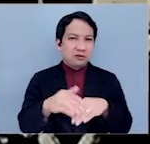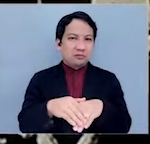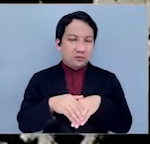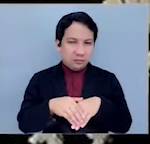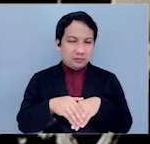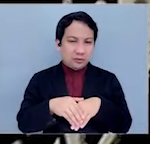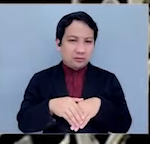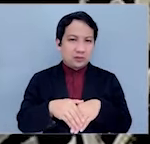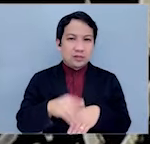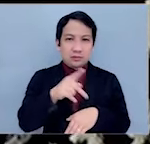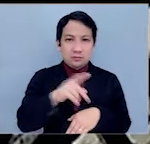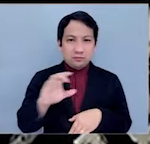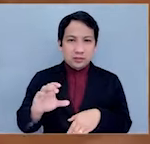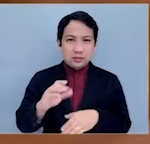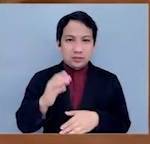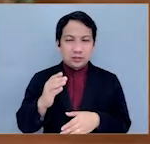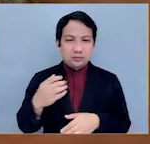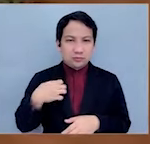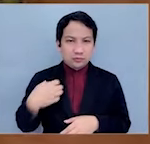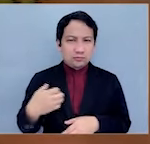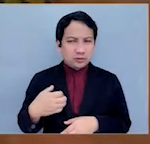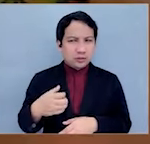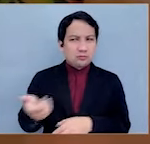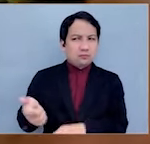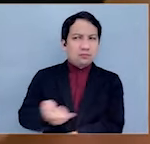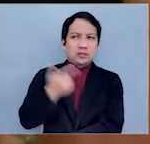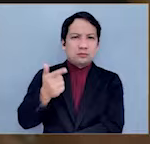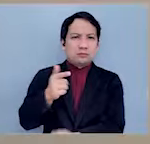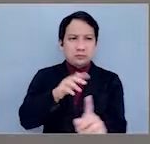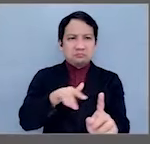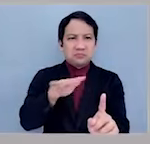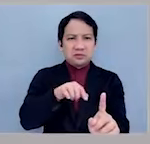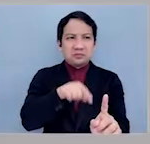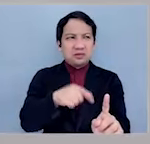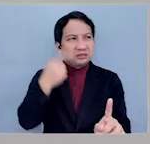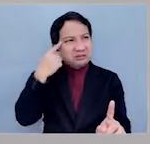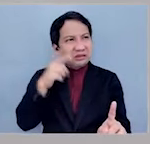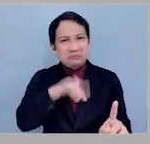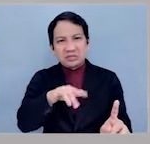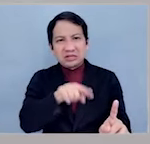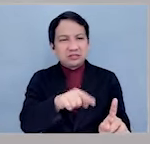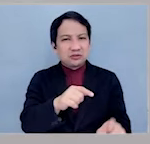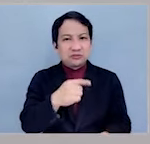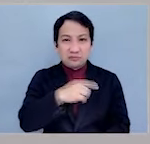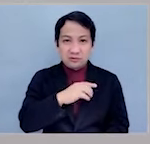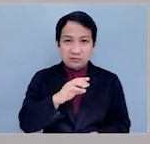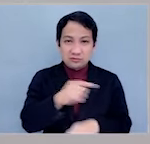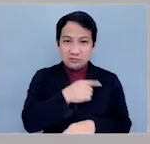Police, matagal nang minanmanan ng mga suspect ang Chinese businesswomen. Kasi nagkaroon ng stick out eh.